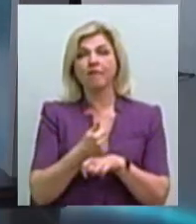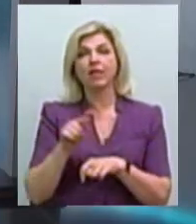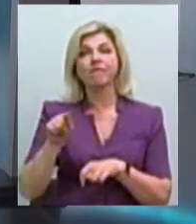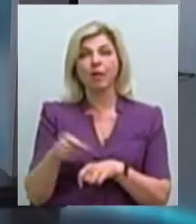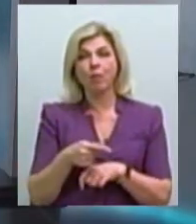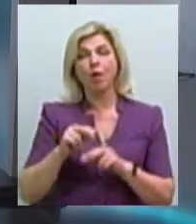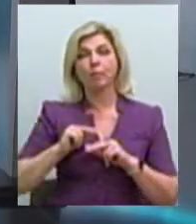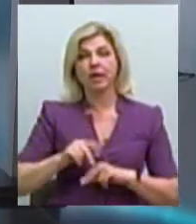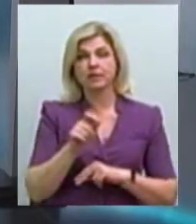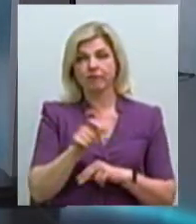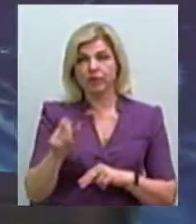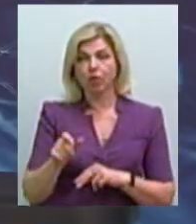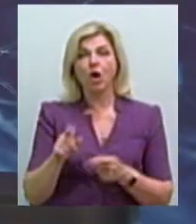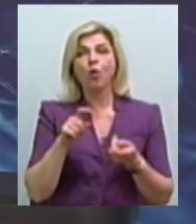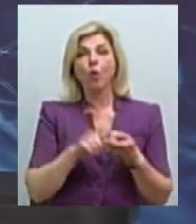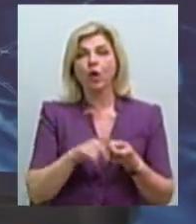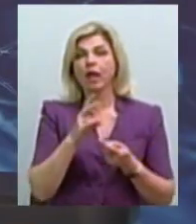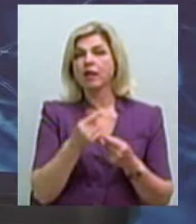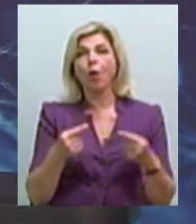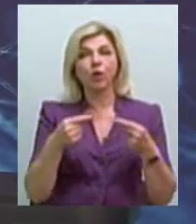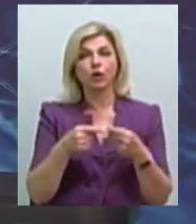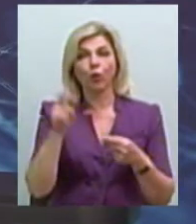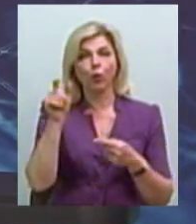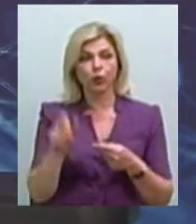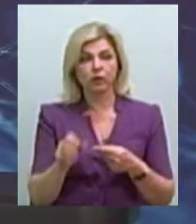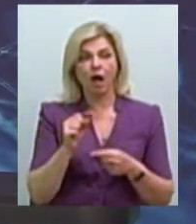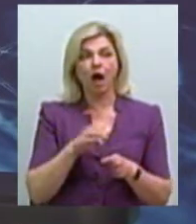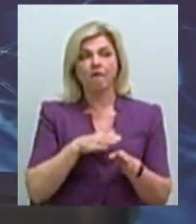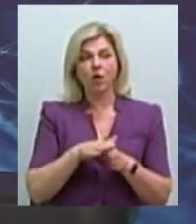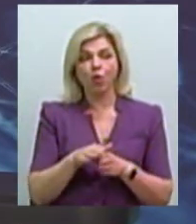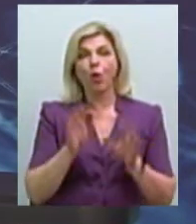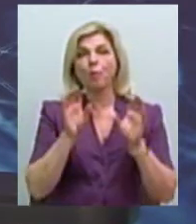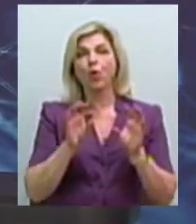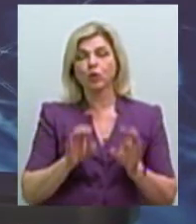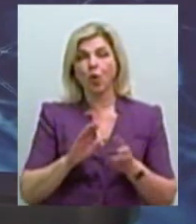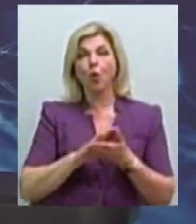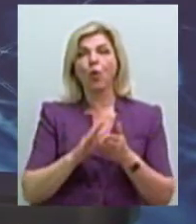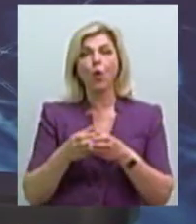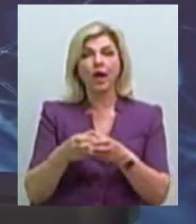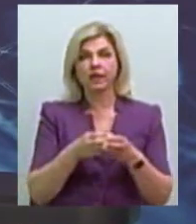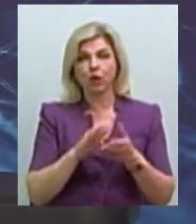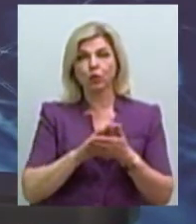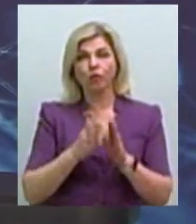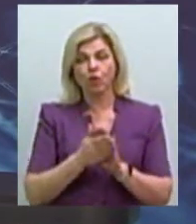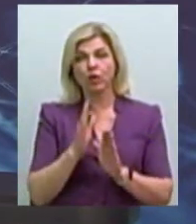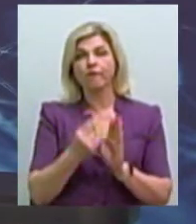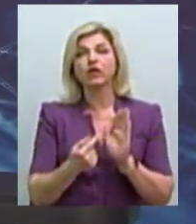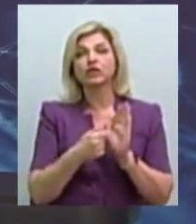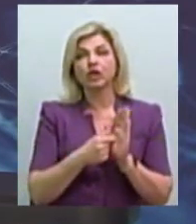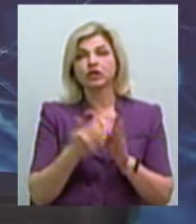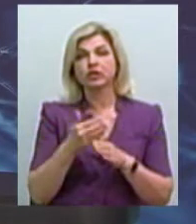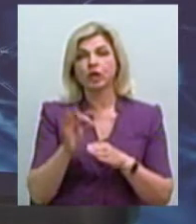принципі, стосувалася не конкретної людини, а виконання положення колективного договору в тій частині